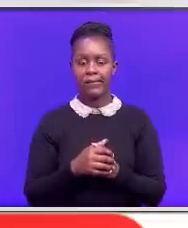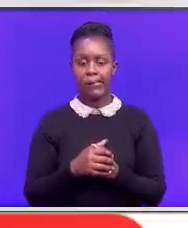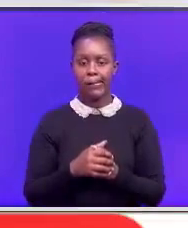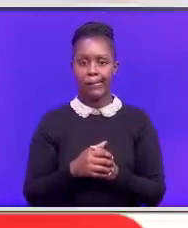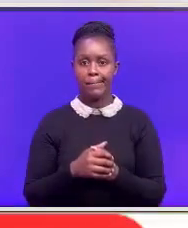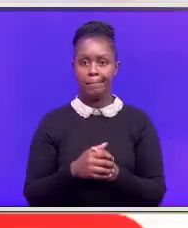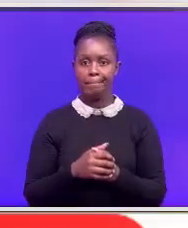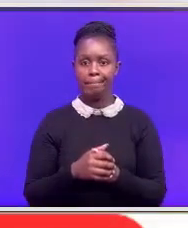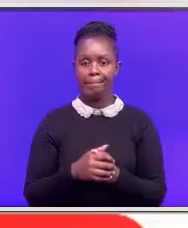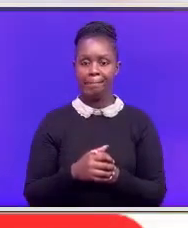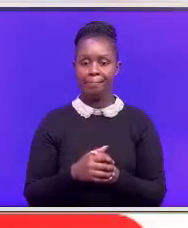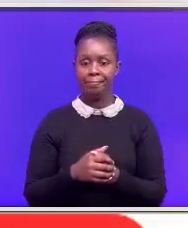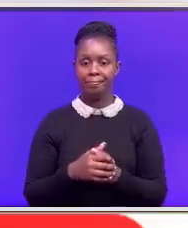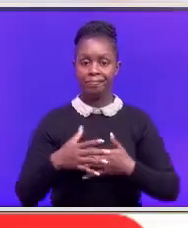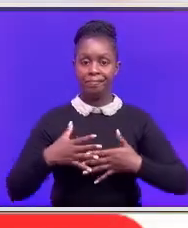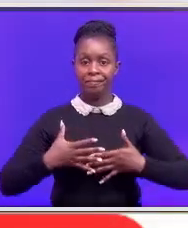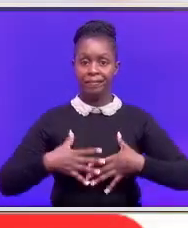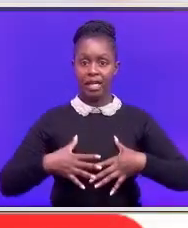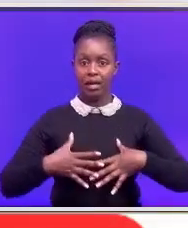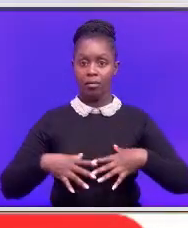watu